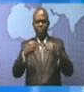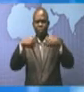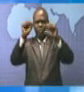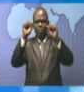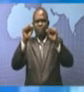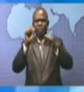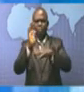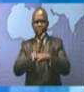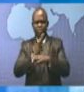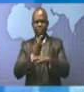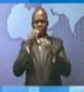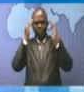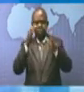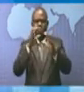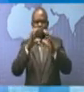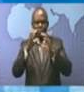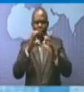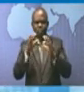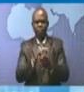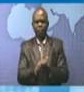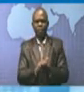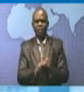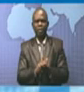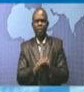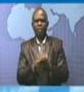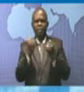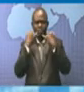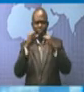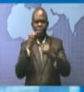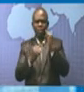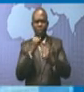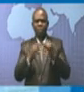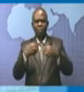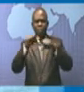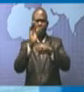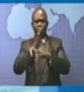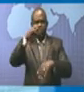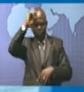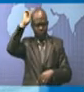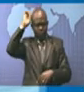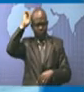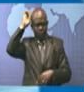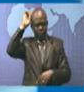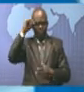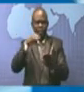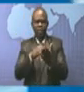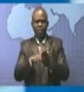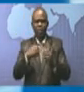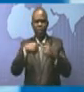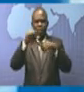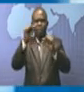chargé de la communication à la présidence, on a mentionné que le président de la République, Evariste Ndayishimiye, est président en exercice de la